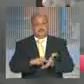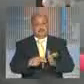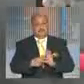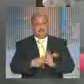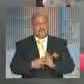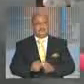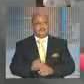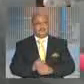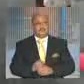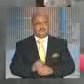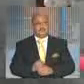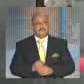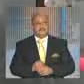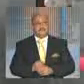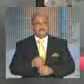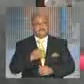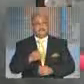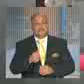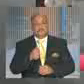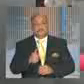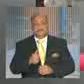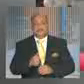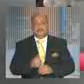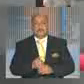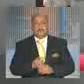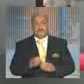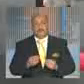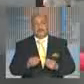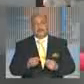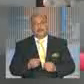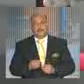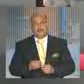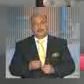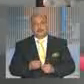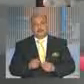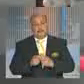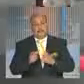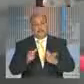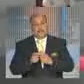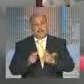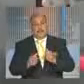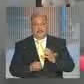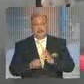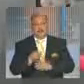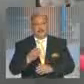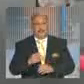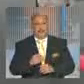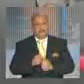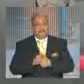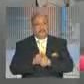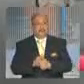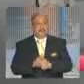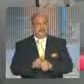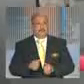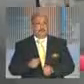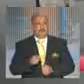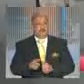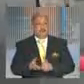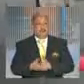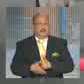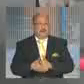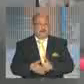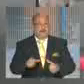للمارشي لوكال اللي هو المنتوج للمارشي المحلي باش الناس تعرف الحاجات اللي تفيدها، ويلزمنا نفهموا أنه